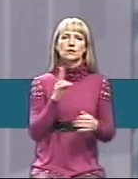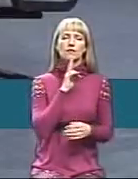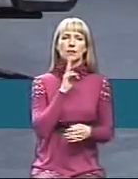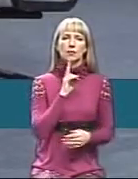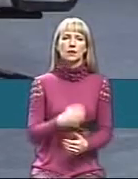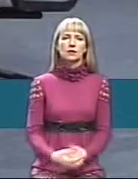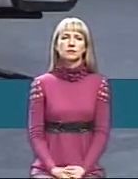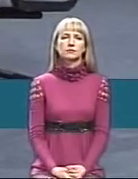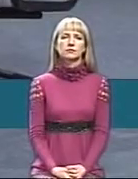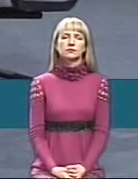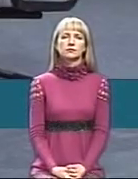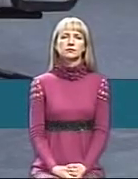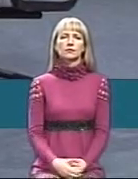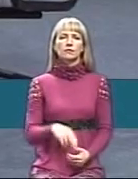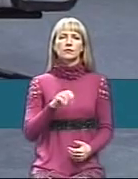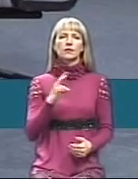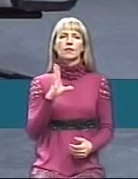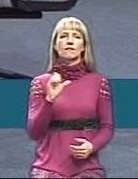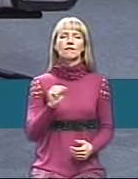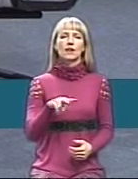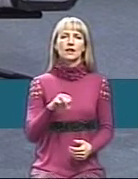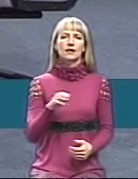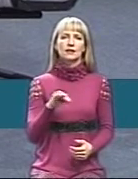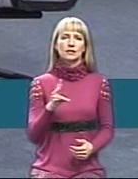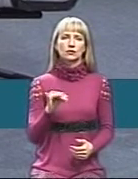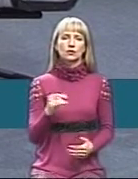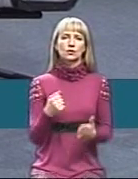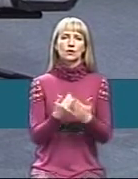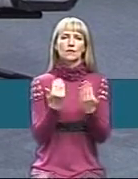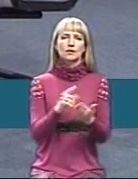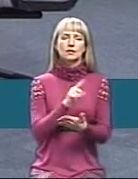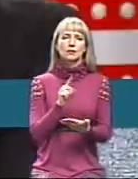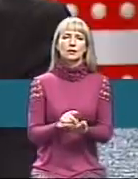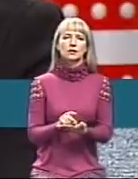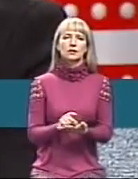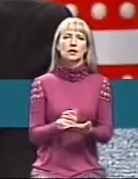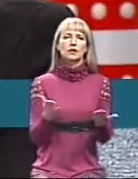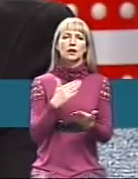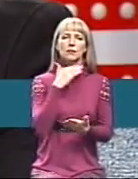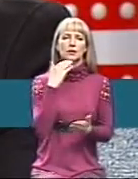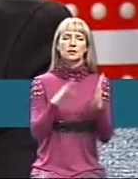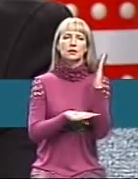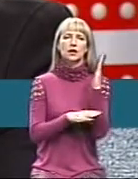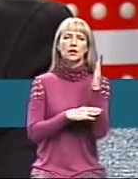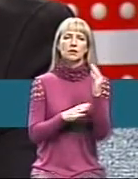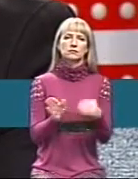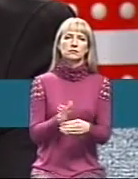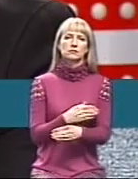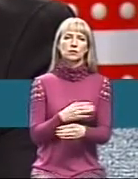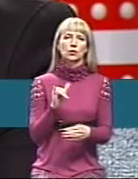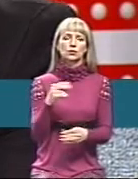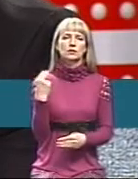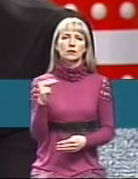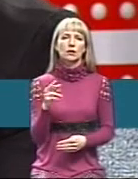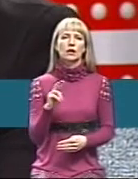внимания. Пані Валентино, і до вас запитання. Як багато дерев демонтується у